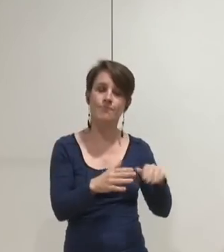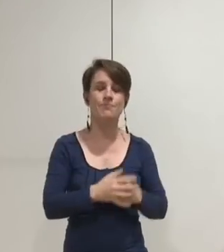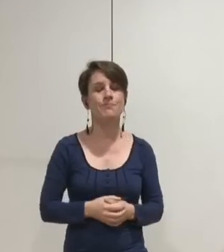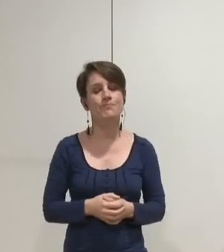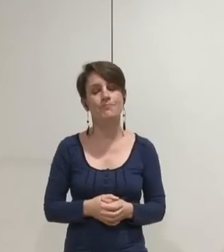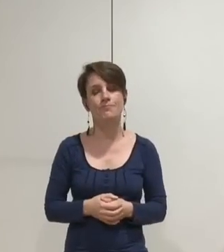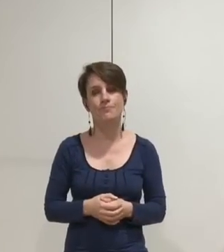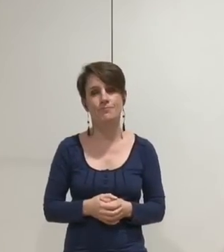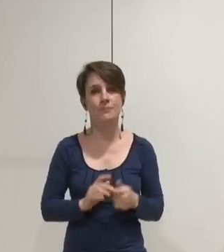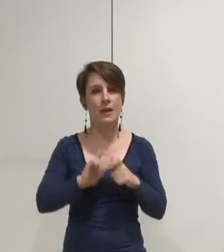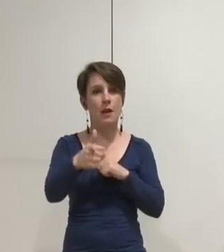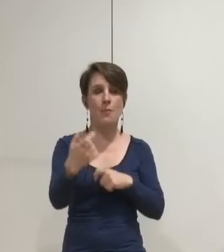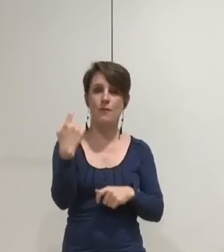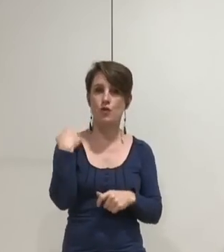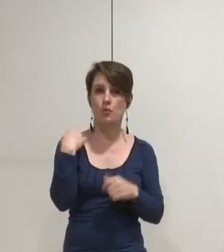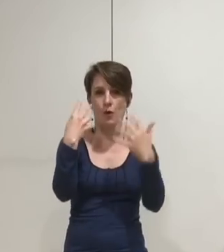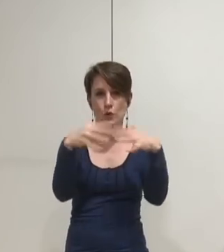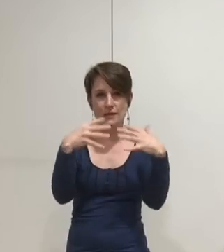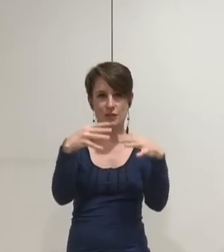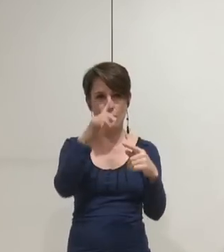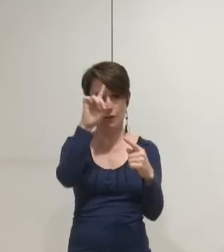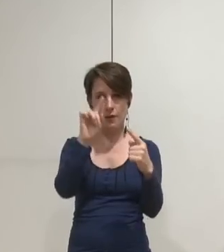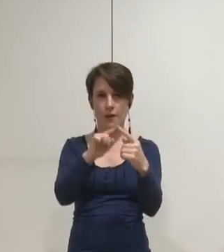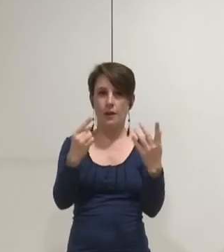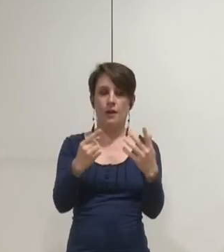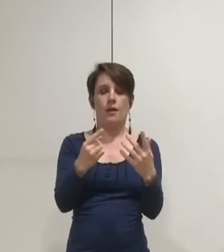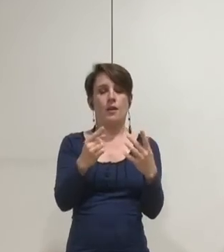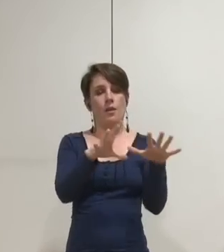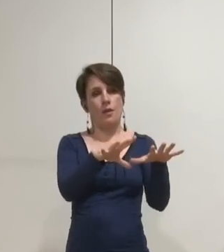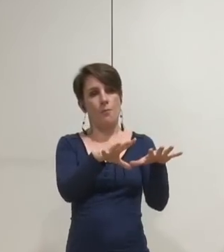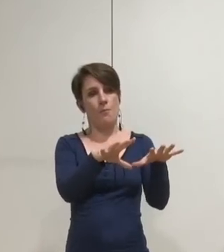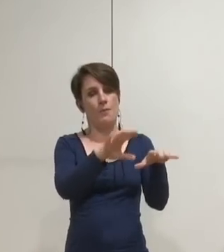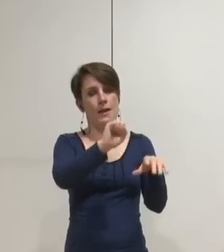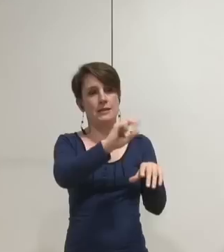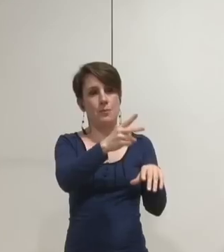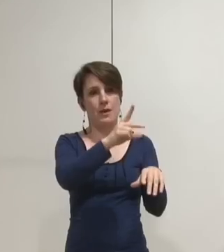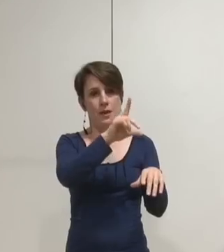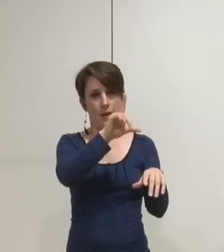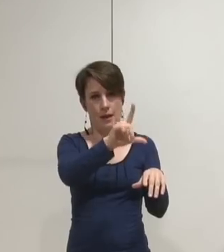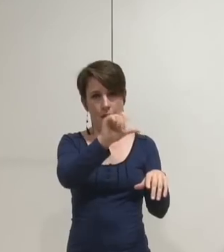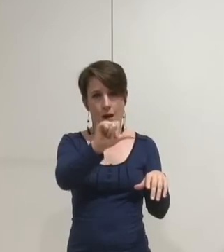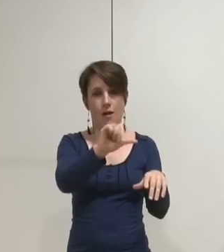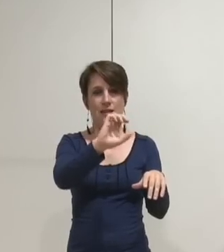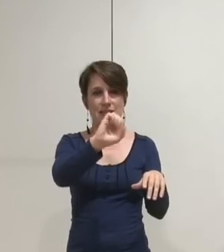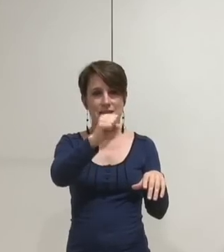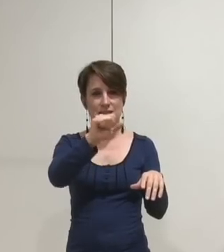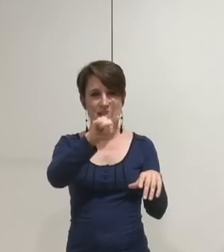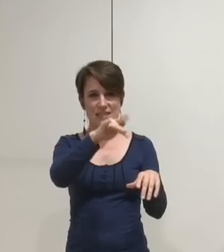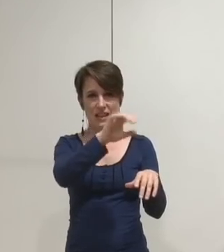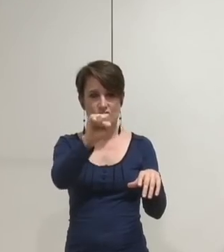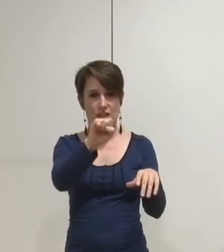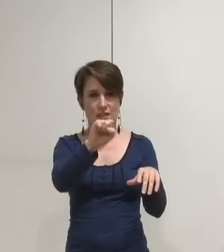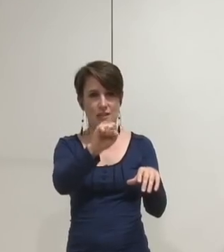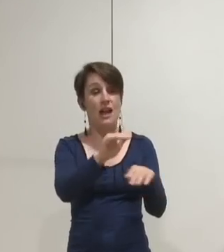adoptée la délibération numéro 19 est une garantie d'emprunt à la SP la sagesse pas de